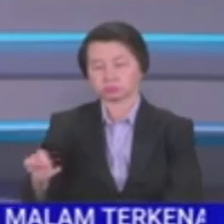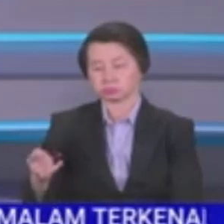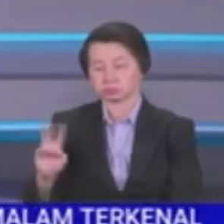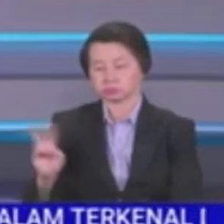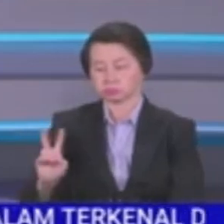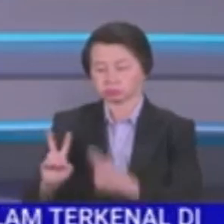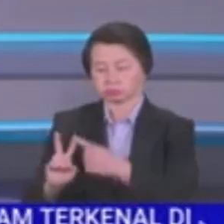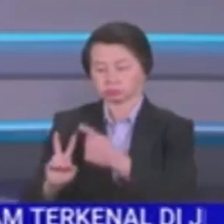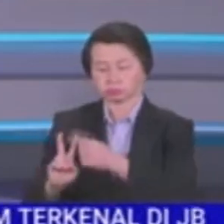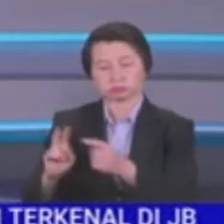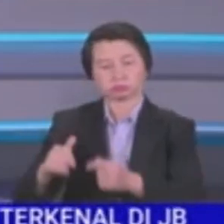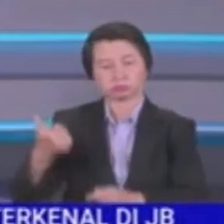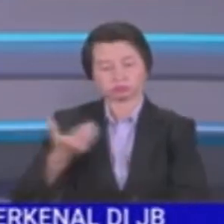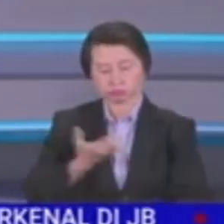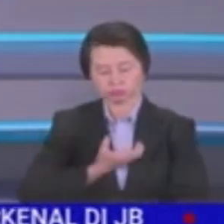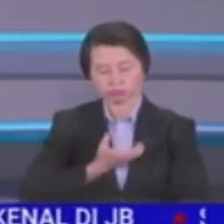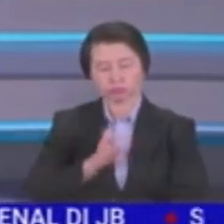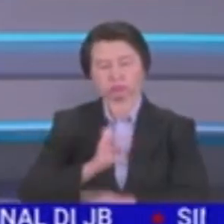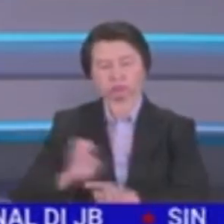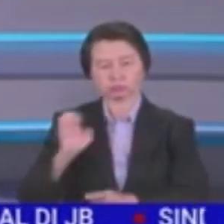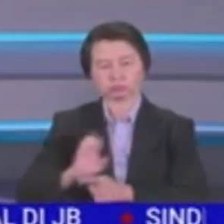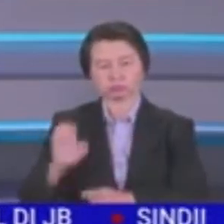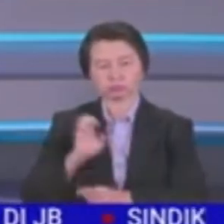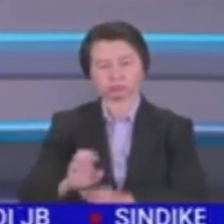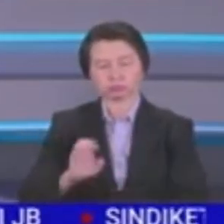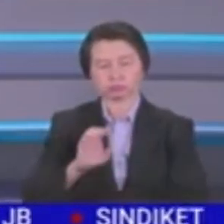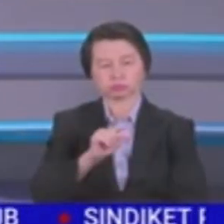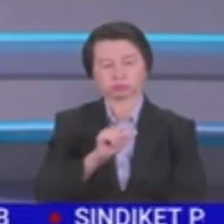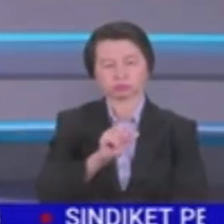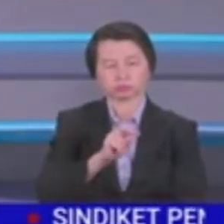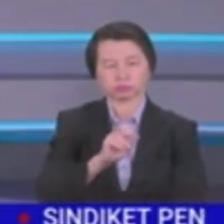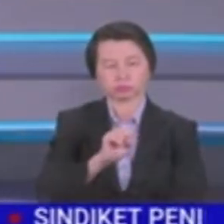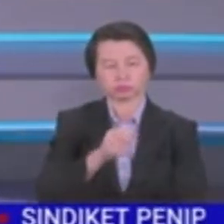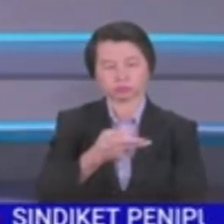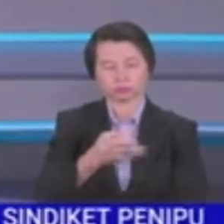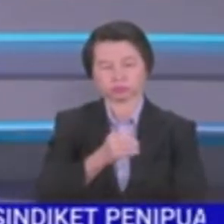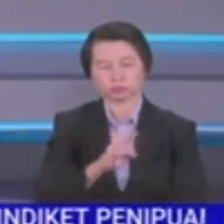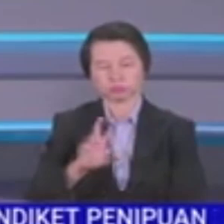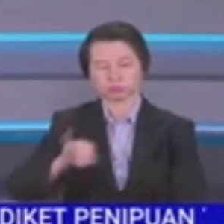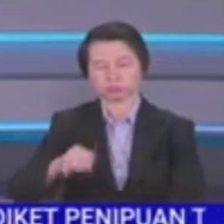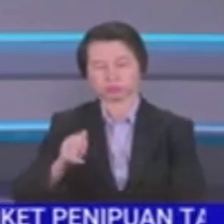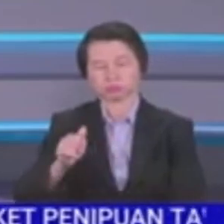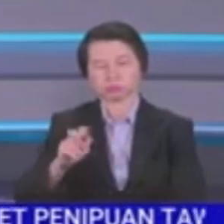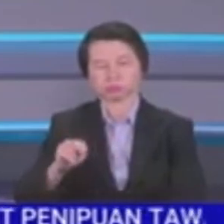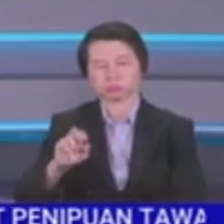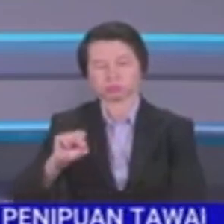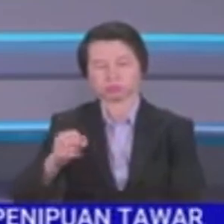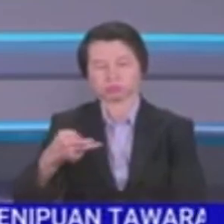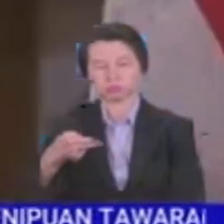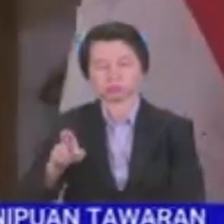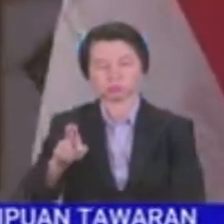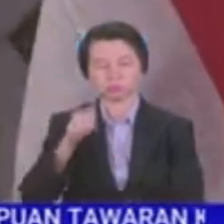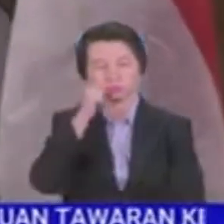masing-masing memenangi pilkada brushless dan Junsu wanita